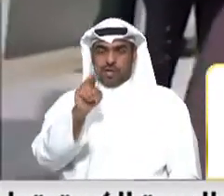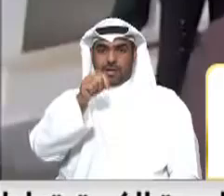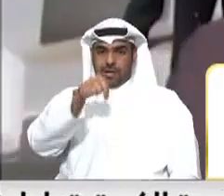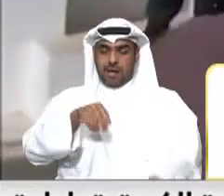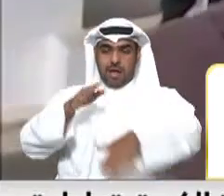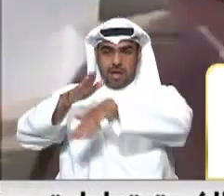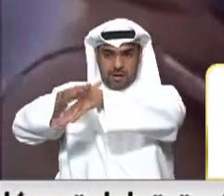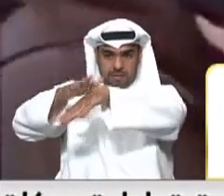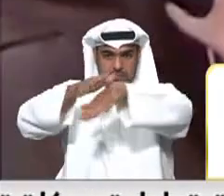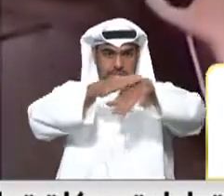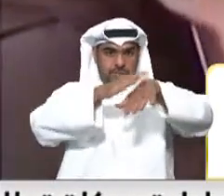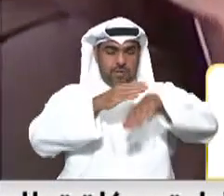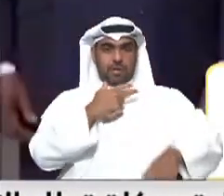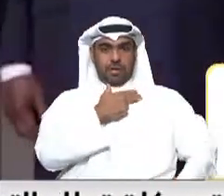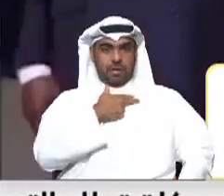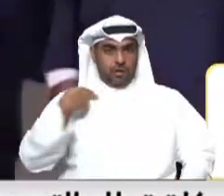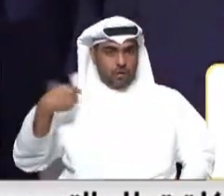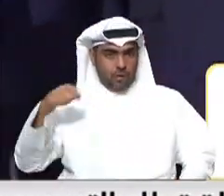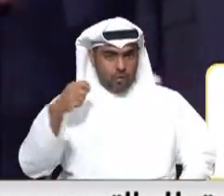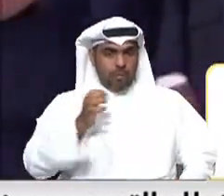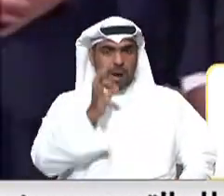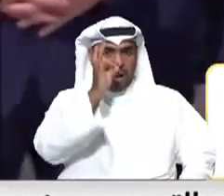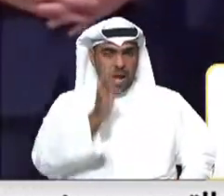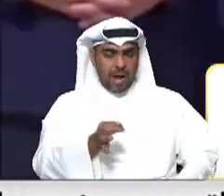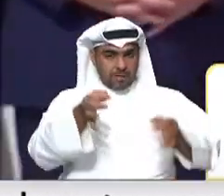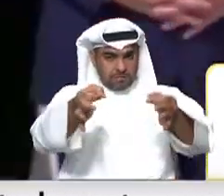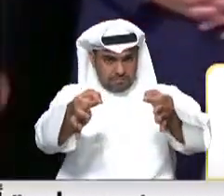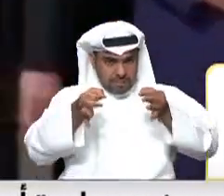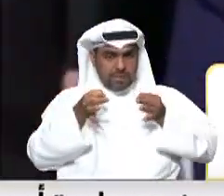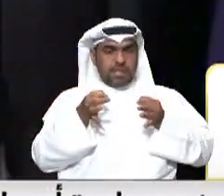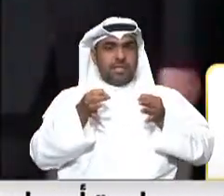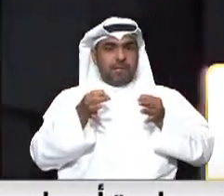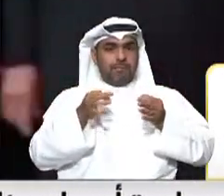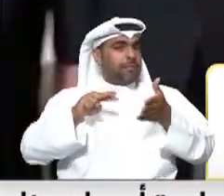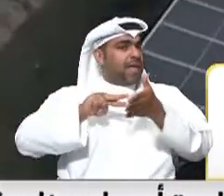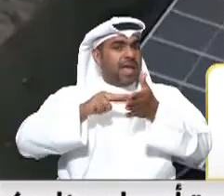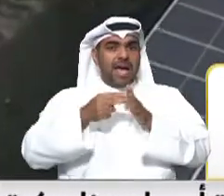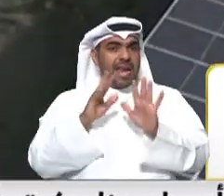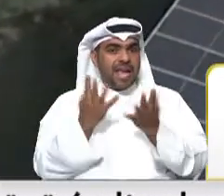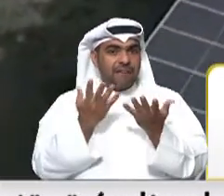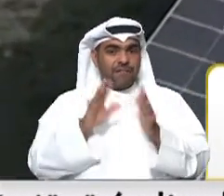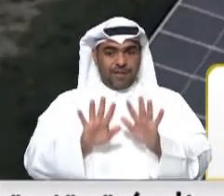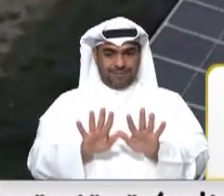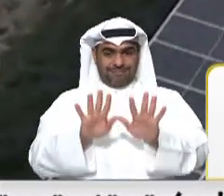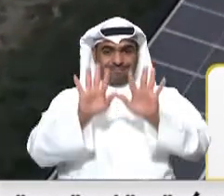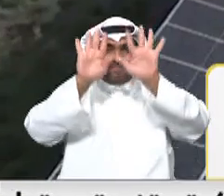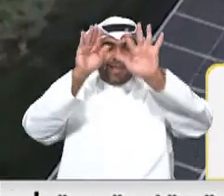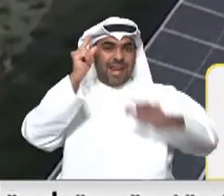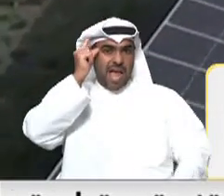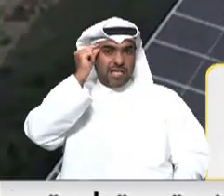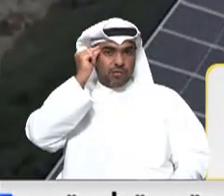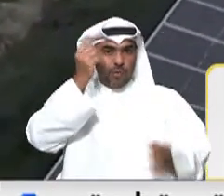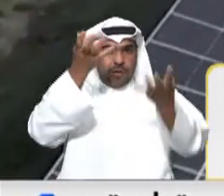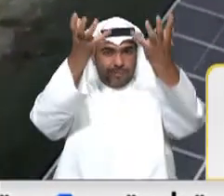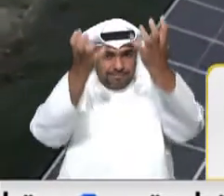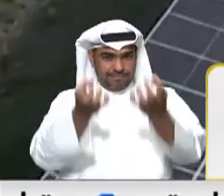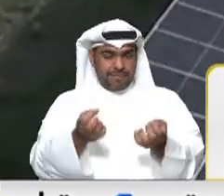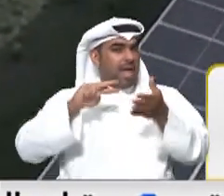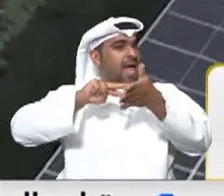طموحها المناخي قبل حلول الموعد الحاسم العام المقبل مجموعه مهمه